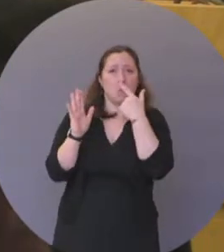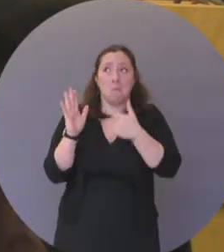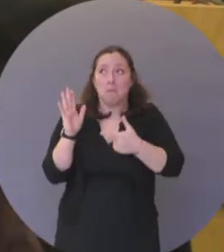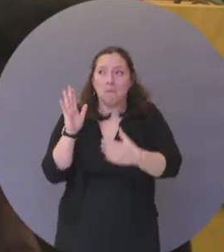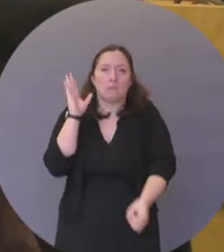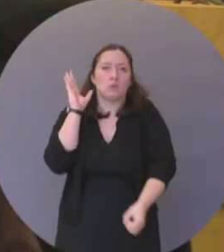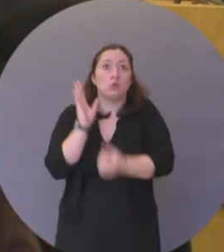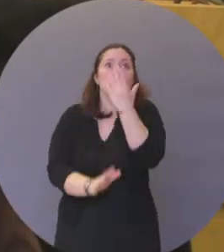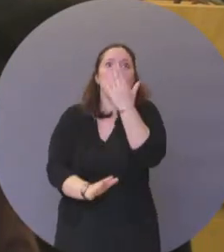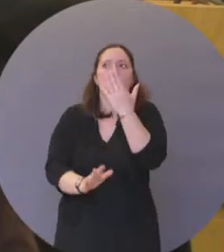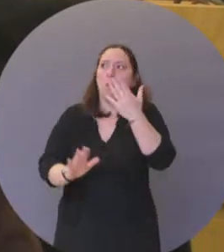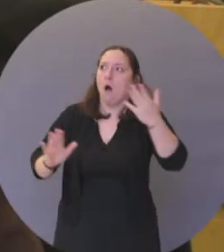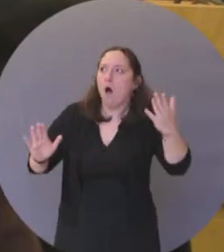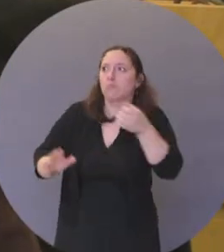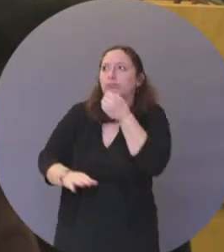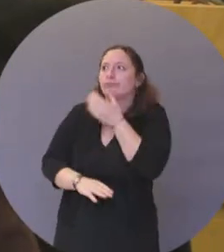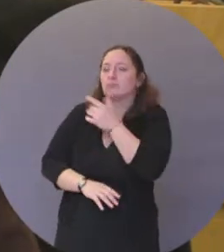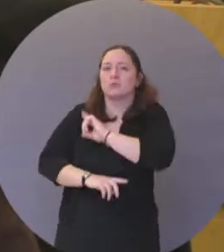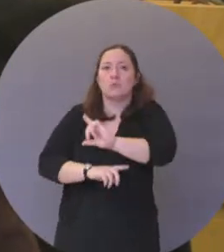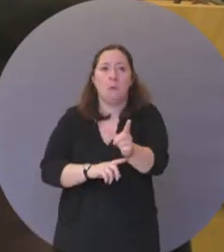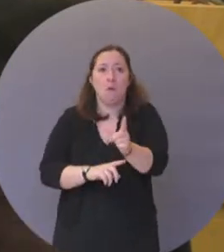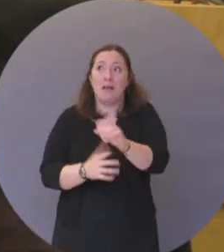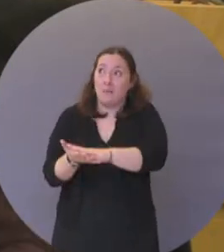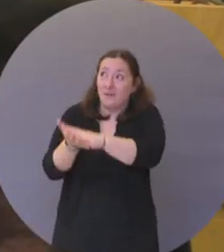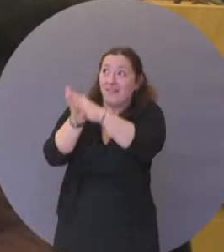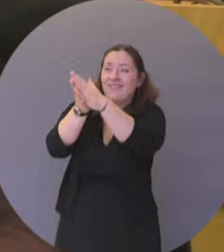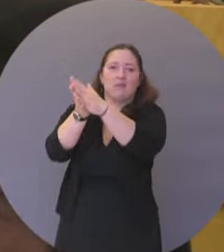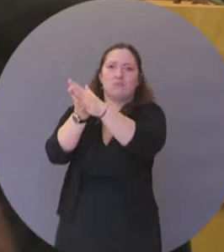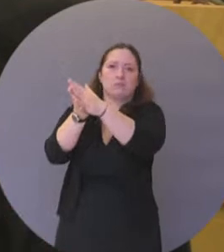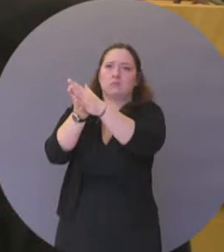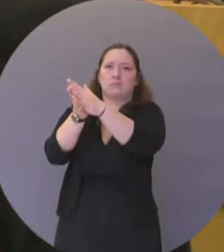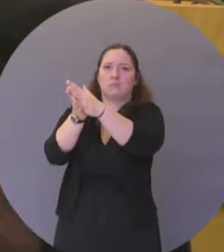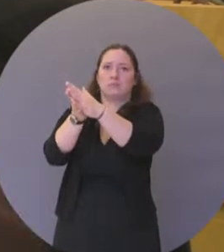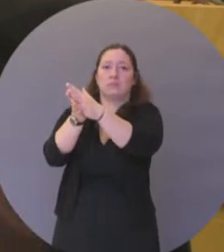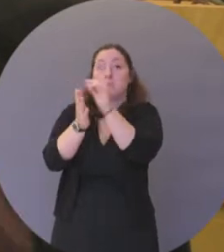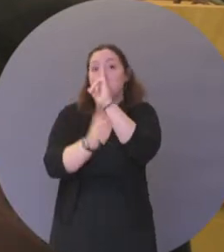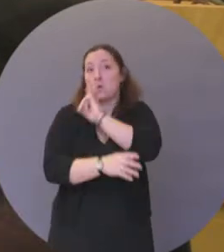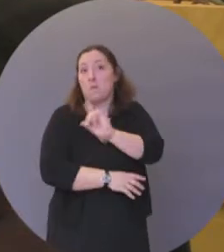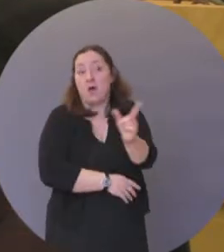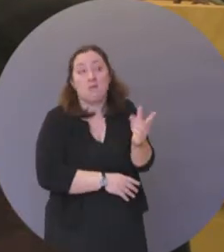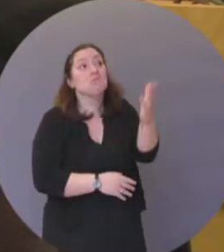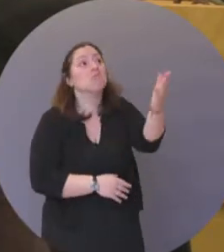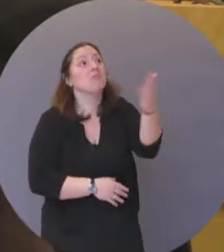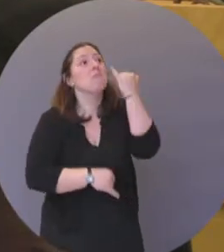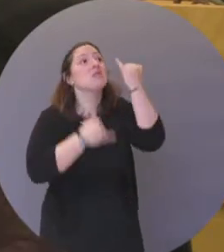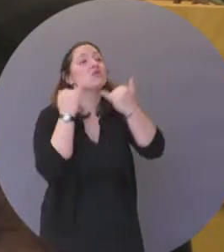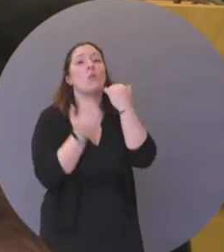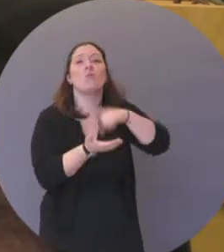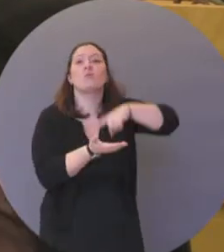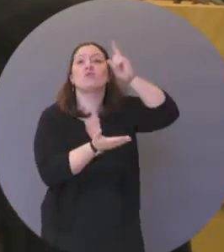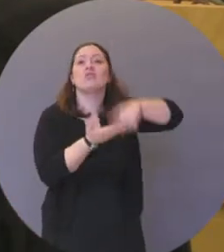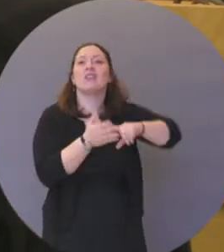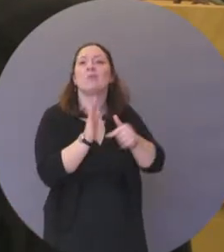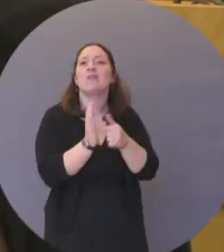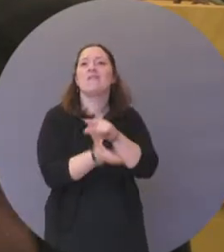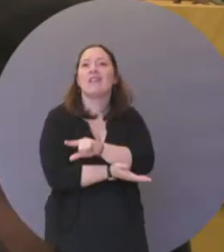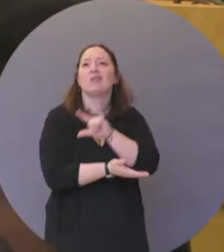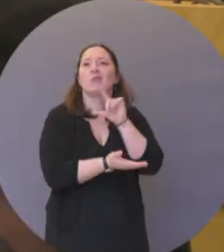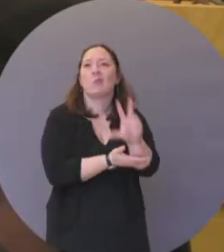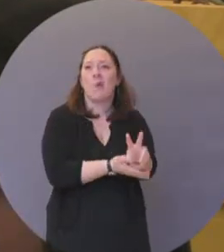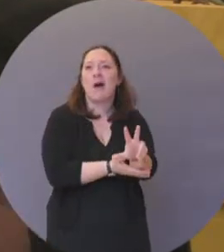et d'amélioration et donc de mix chiche si le budget 2023 de la collectivité départementale